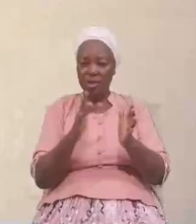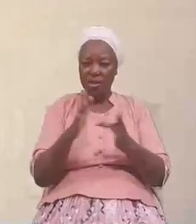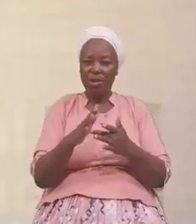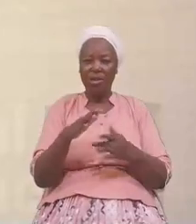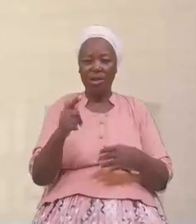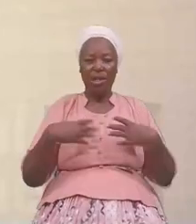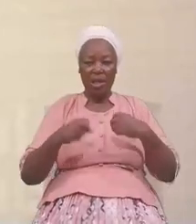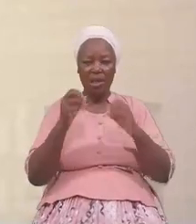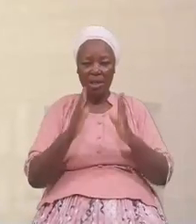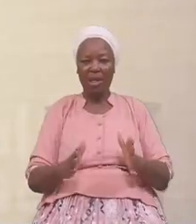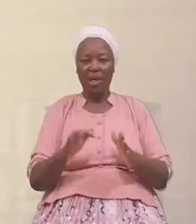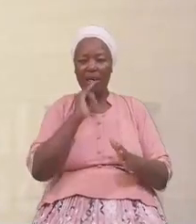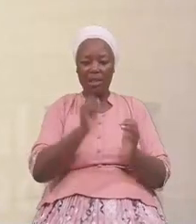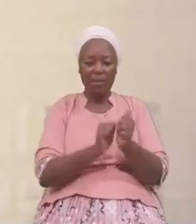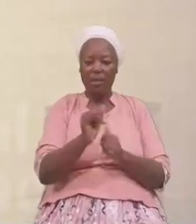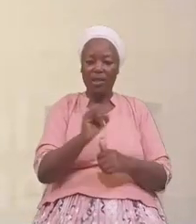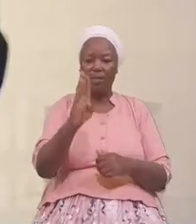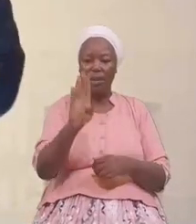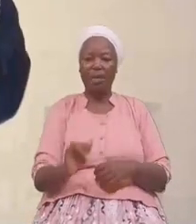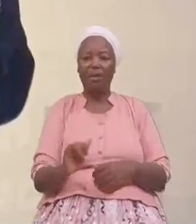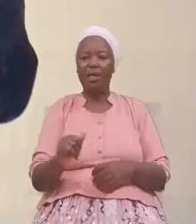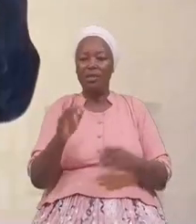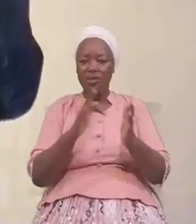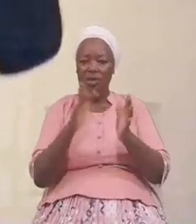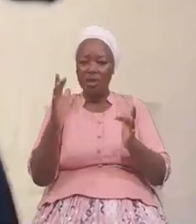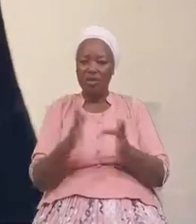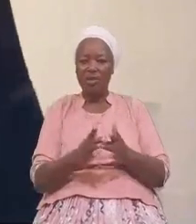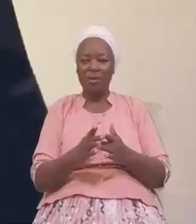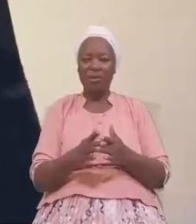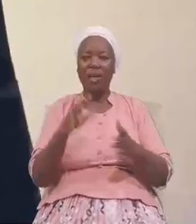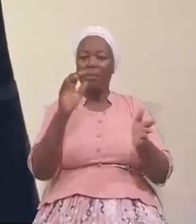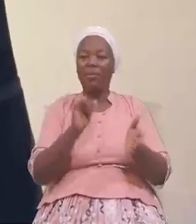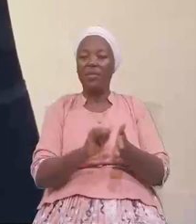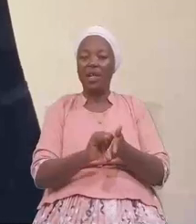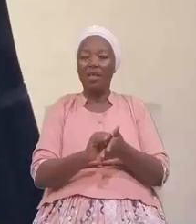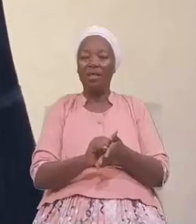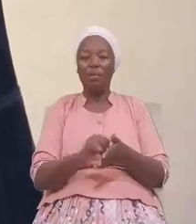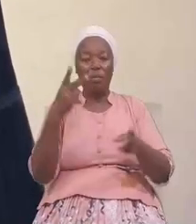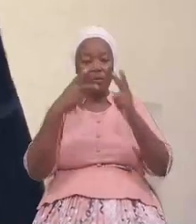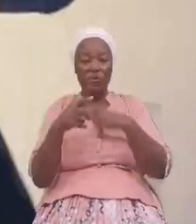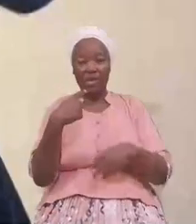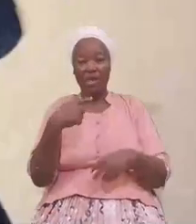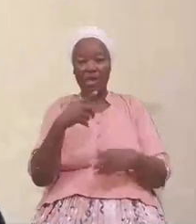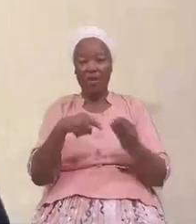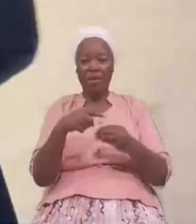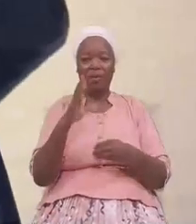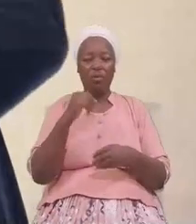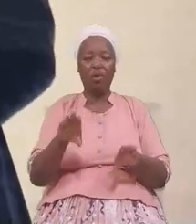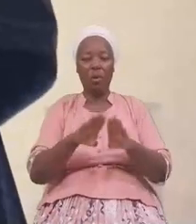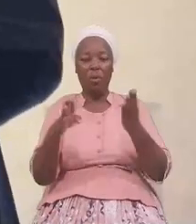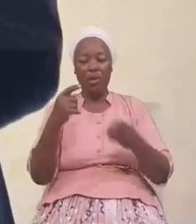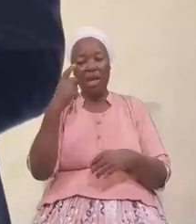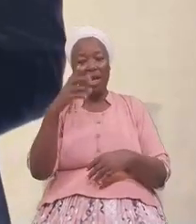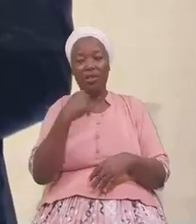est en train de passer. Jésus, dont le prophète avait dit qu'il ouvrira les yeux des